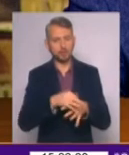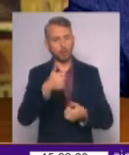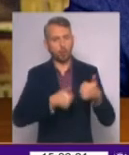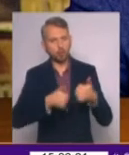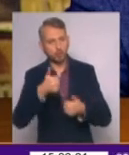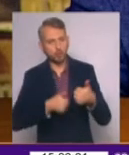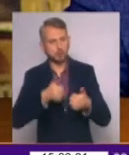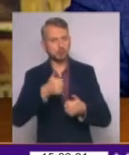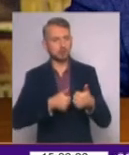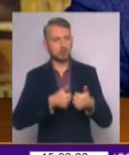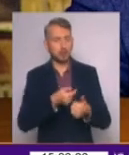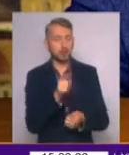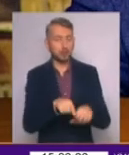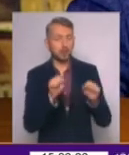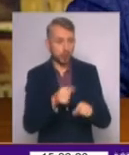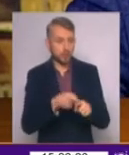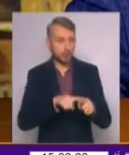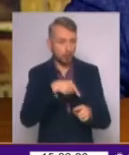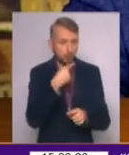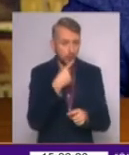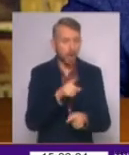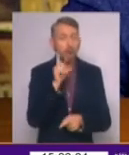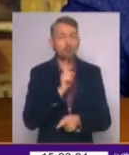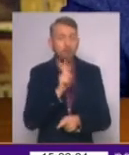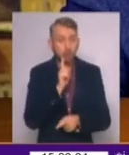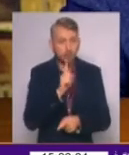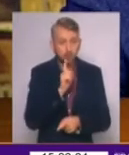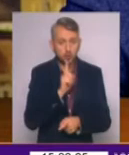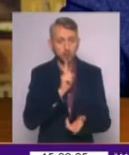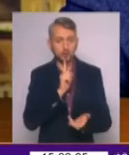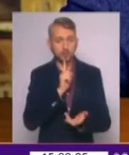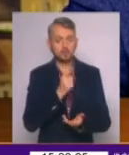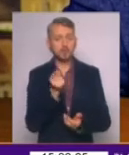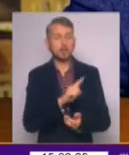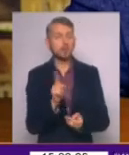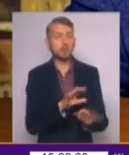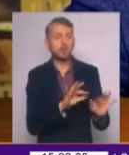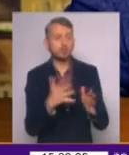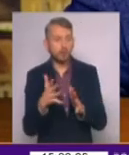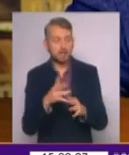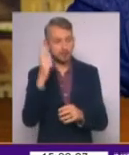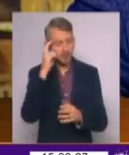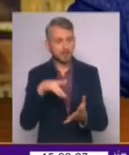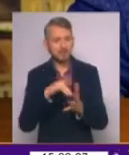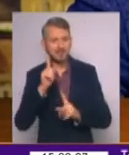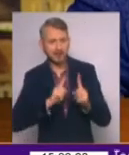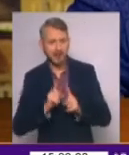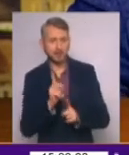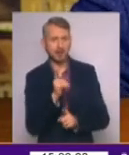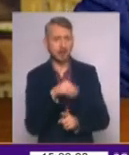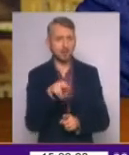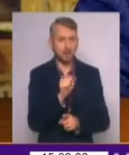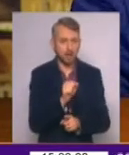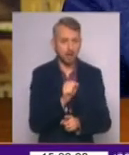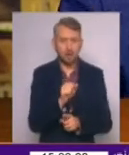конкурс, тоді можна про це говорити. Але поки що те, що відбувається в Київській міській раді, в КМДА, і ті саме